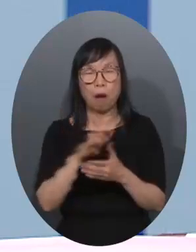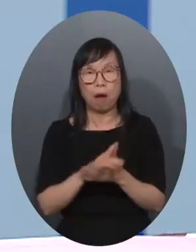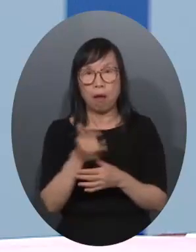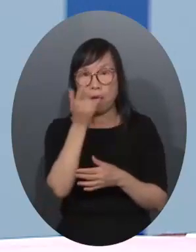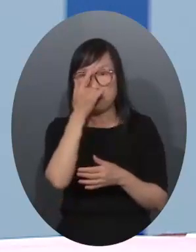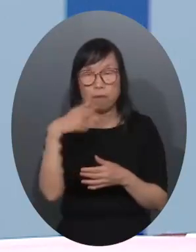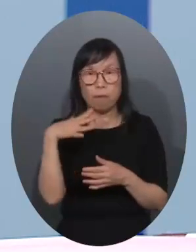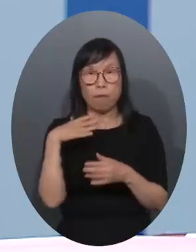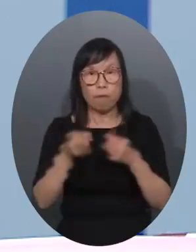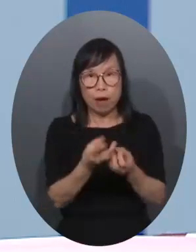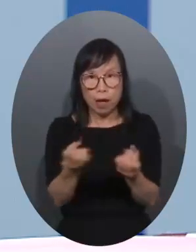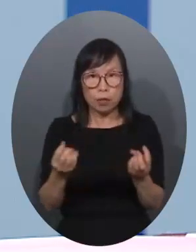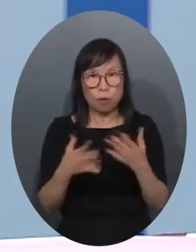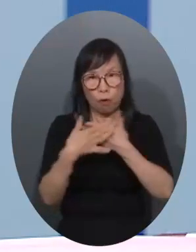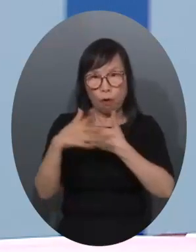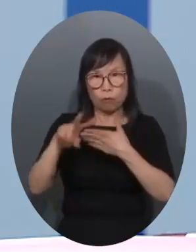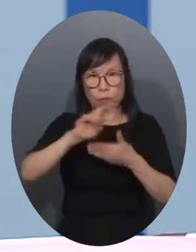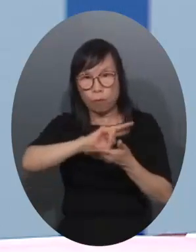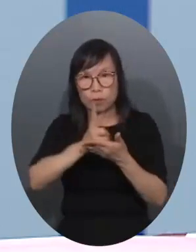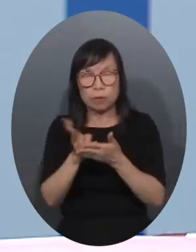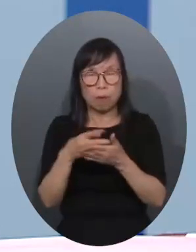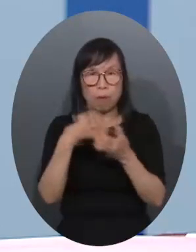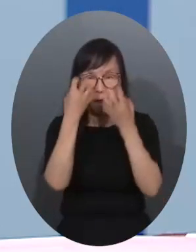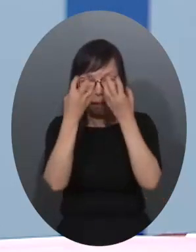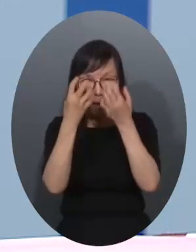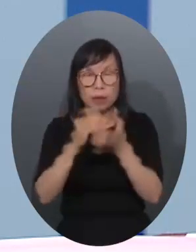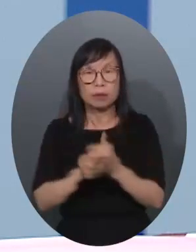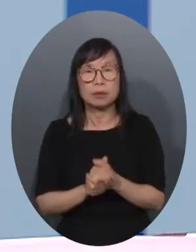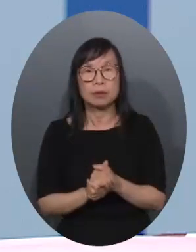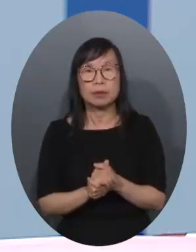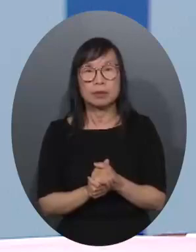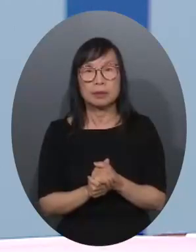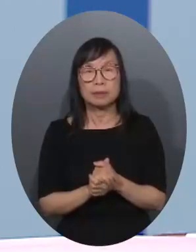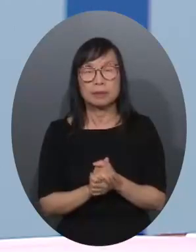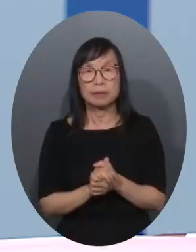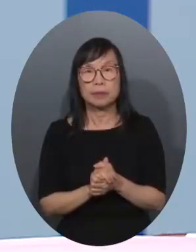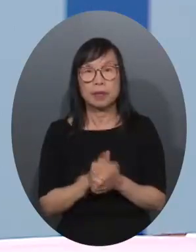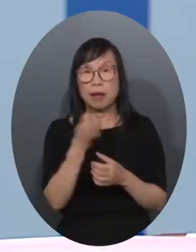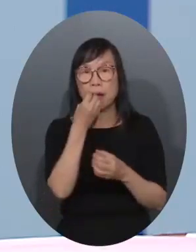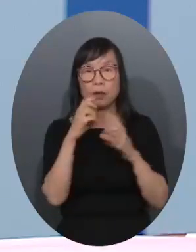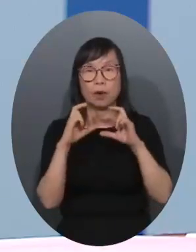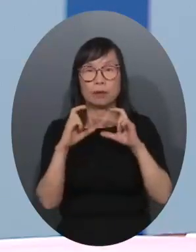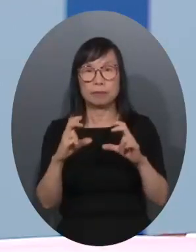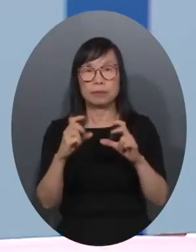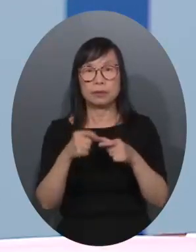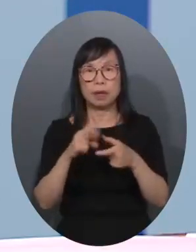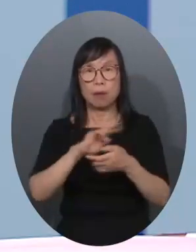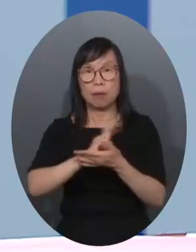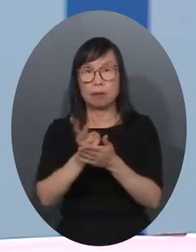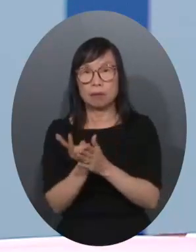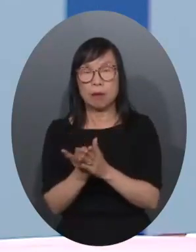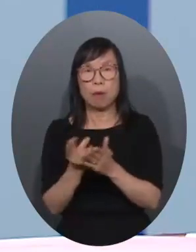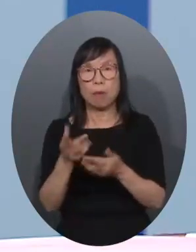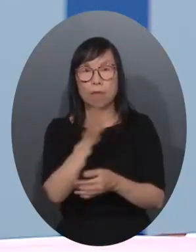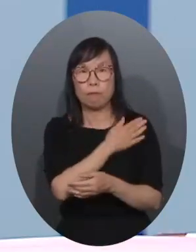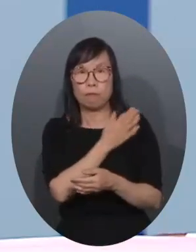花園嘅外牆維修咧表示關注，另外咧亦都係喺港鐵公司咧喺維修費用上嘅承